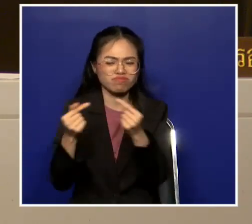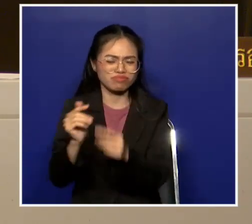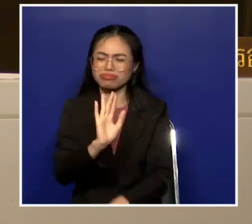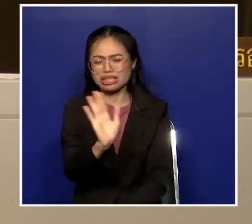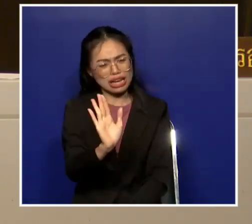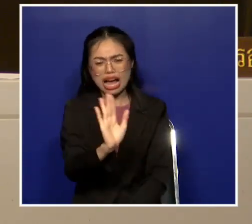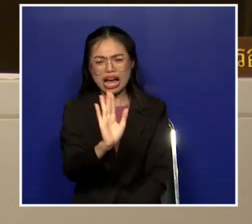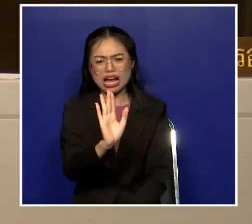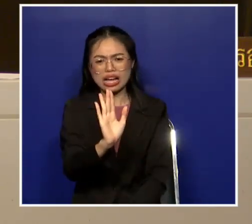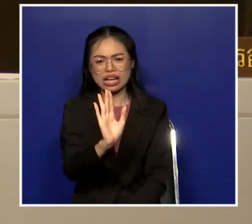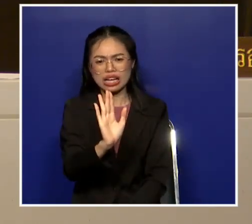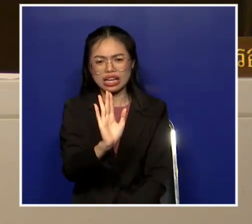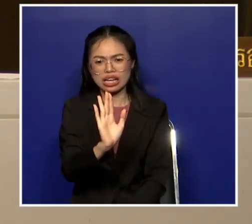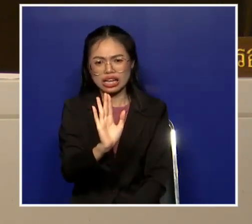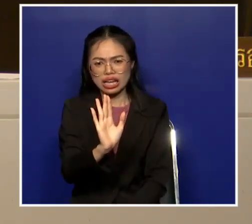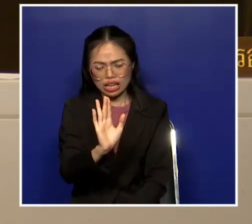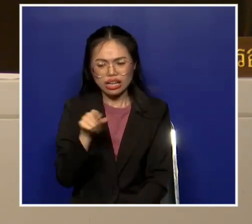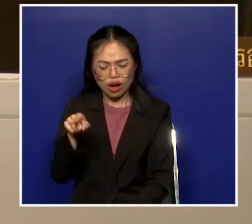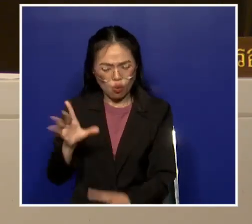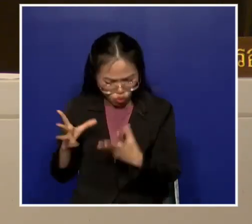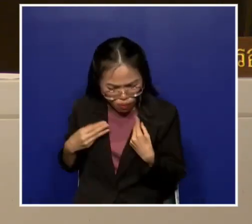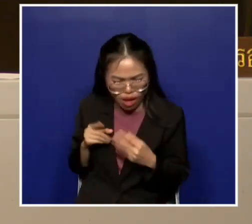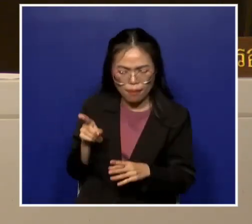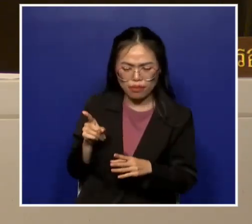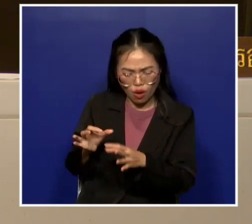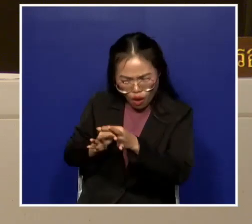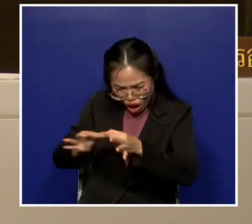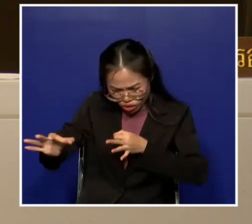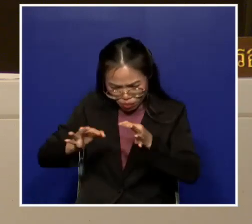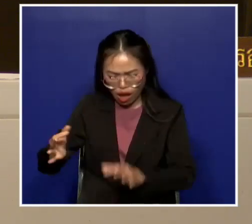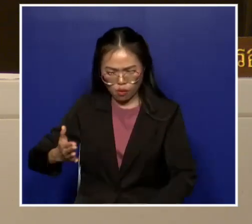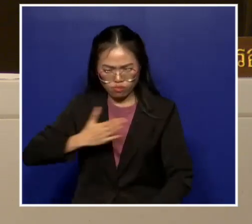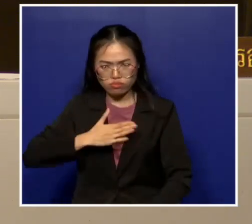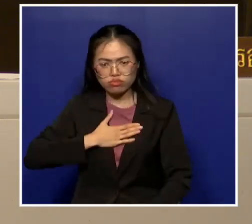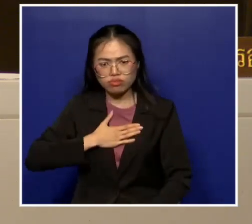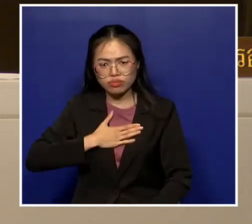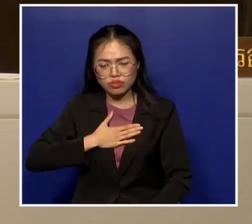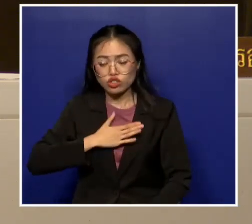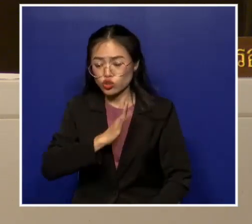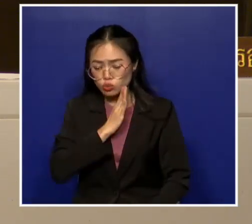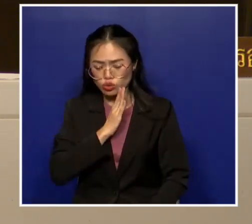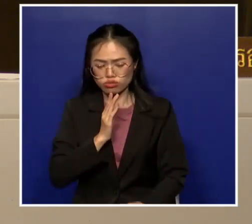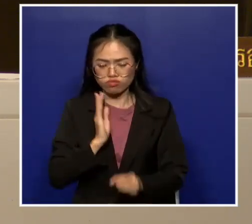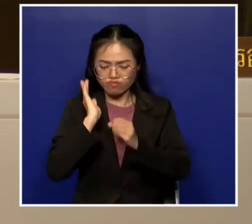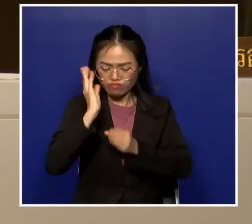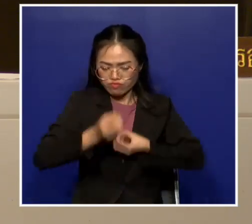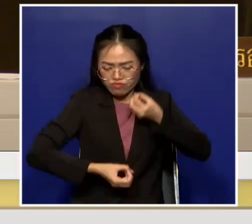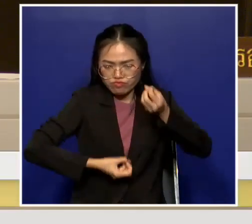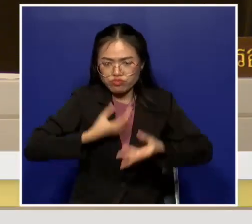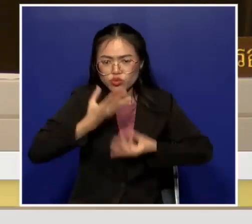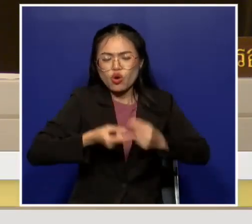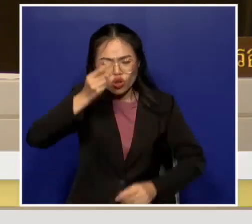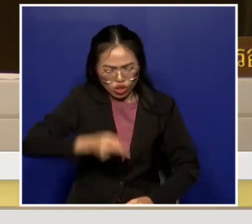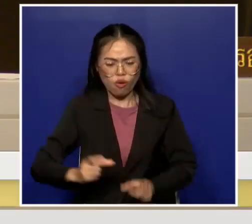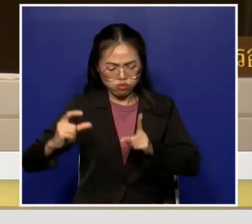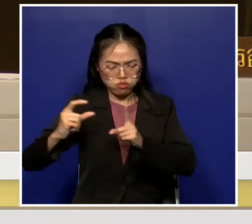ครับท่านยอมรับซะโดยดีเพียงแต่ว่าท่านได้อธิบายตัวเองว่าเมื่ออภิปรายก็คงจะต้องใ